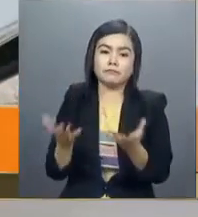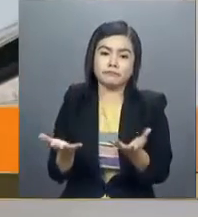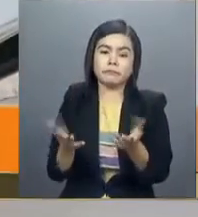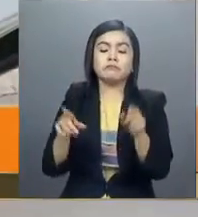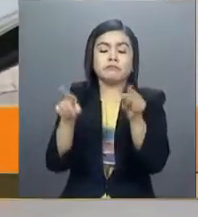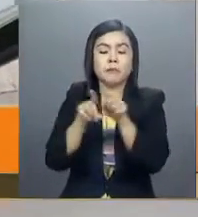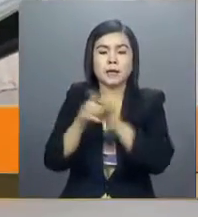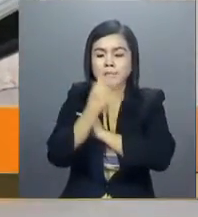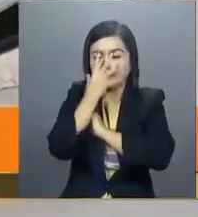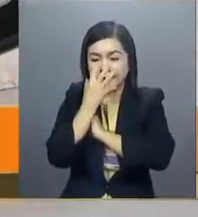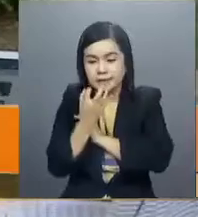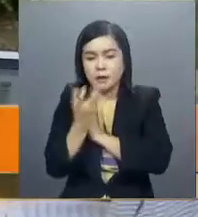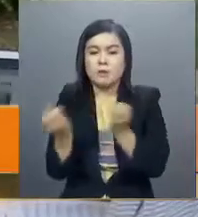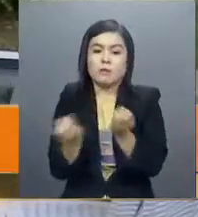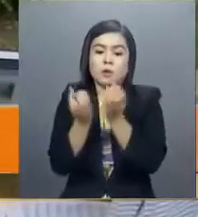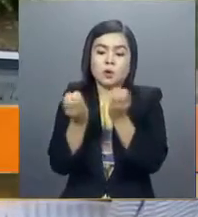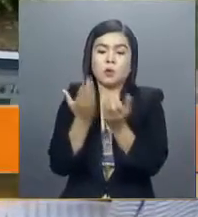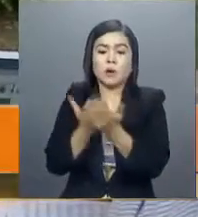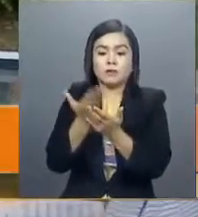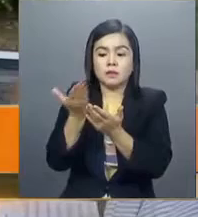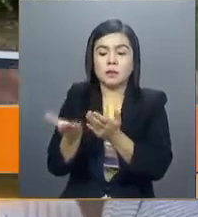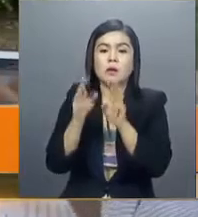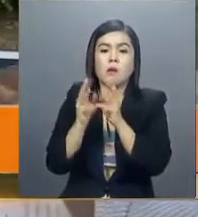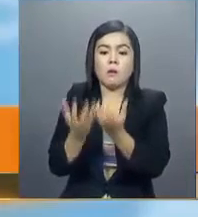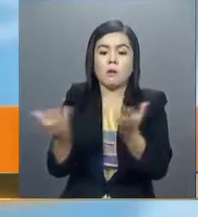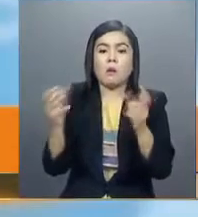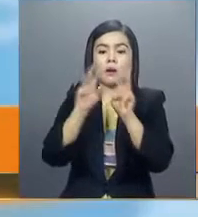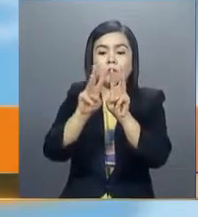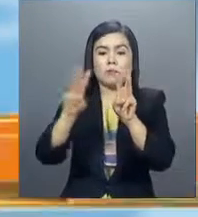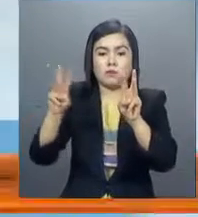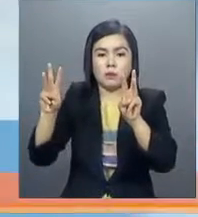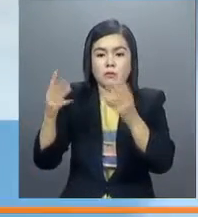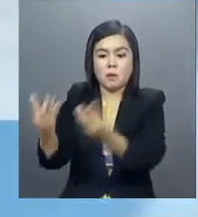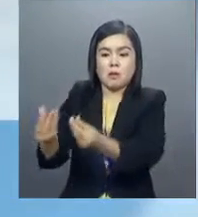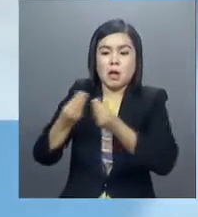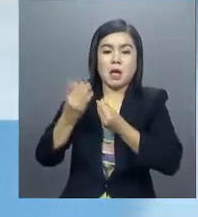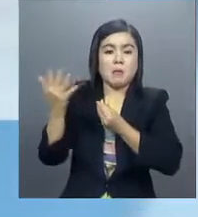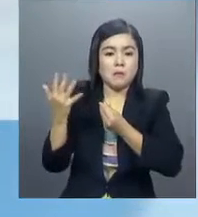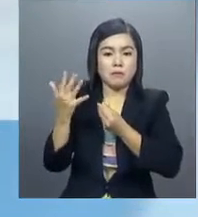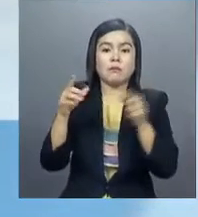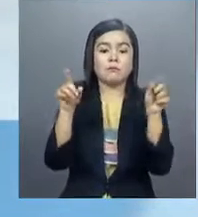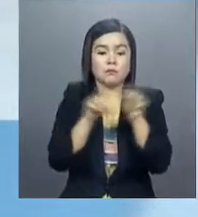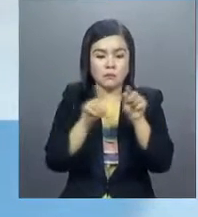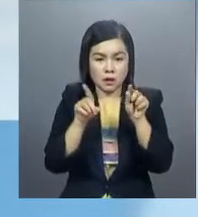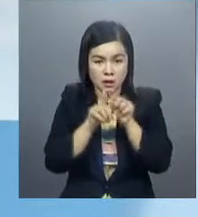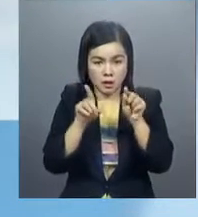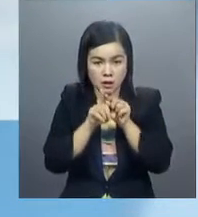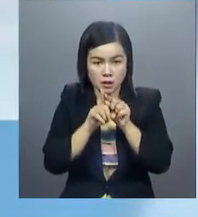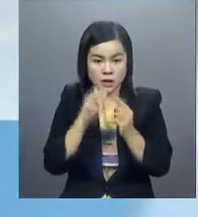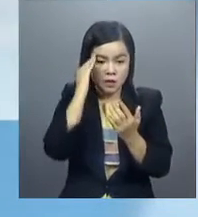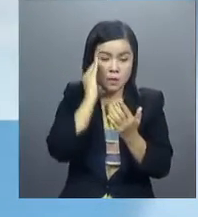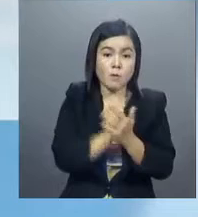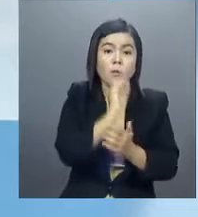ในผู้เสียหายจากการซื้อขายสินค้าออนไลน์ผู้อำนวยการสำนักส่งเสริมธุรกรรมทางอิเล็กทรอนิกส์กล่าวว่